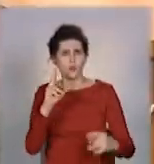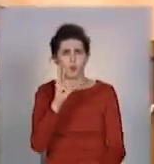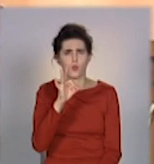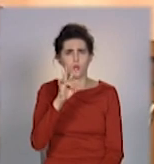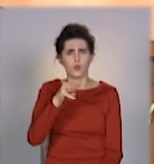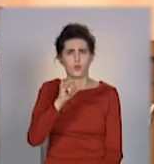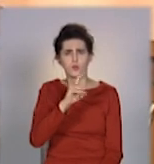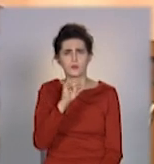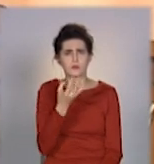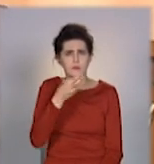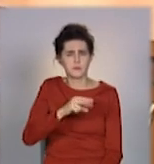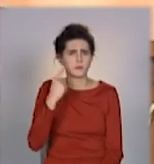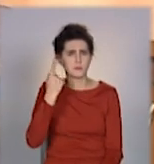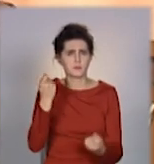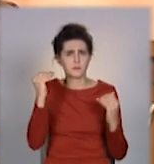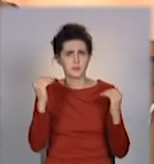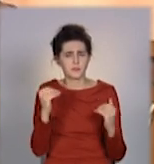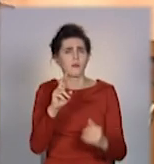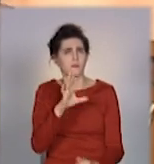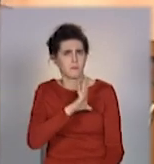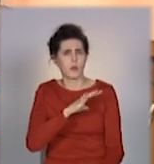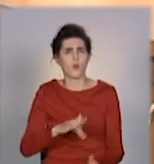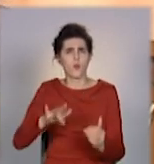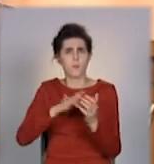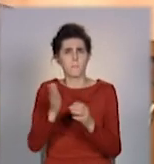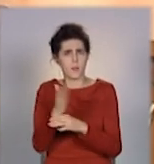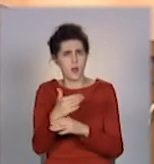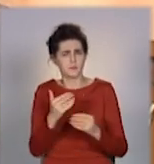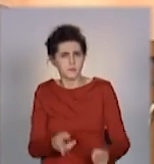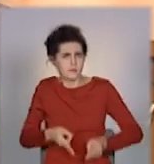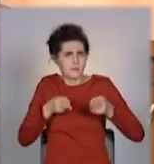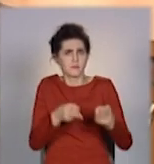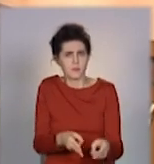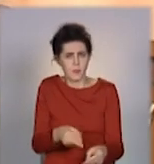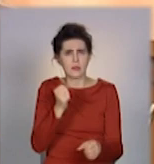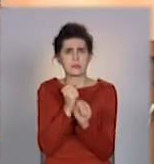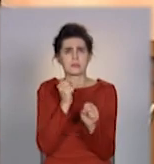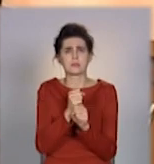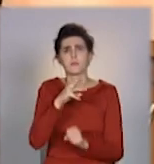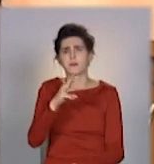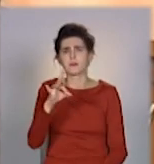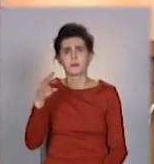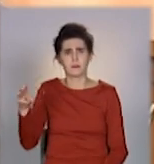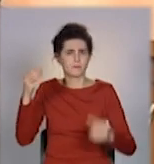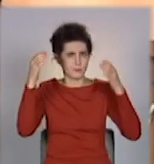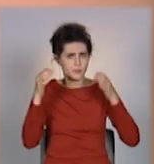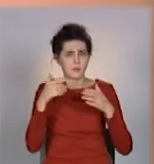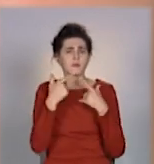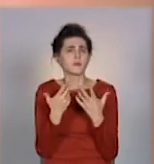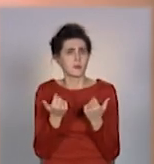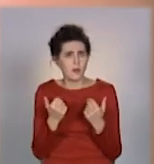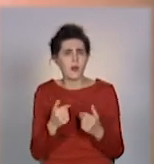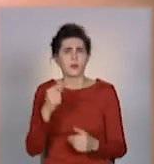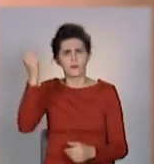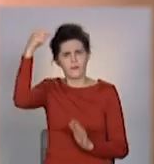їздили в Маріуполь, зробили МРТ. Нам сказали, что могут взять, там